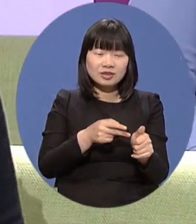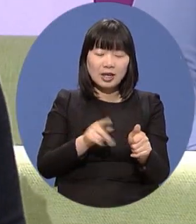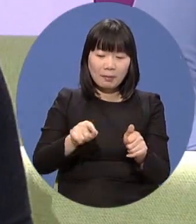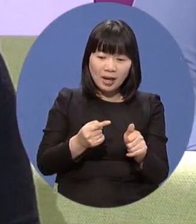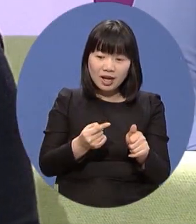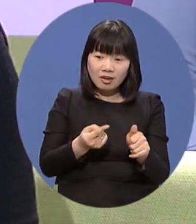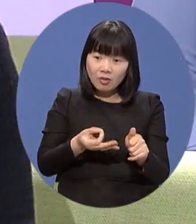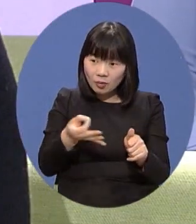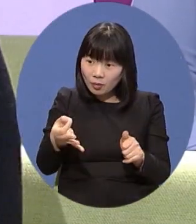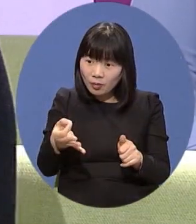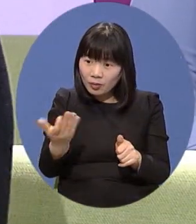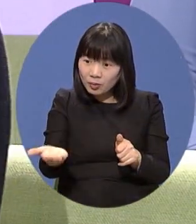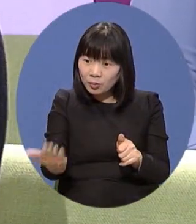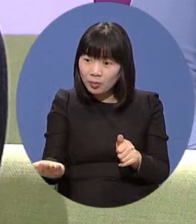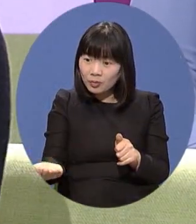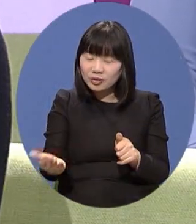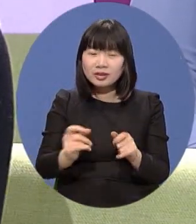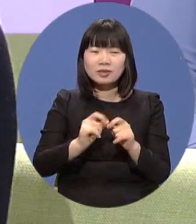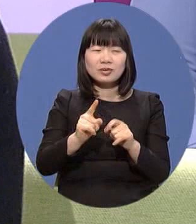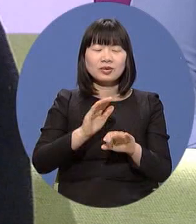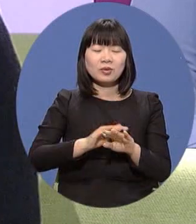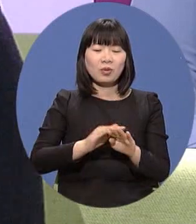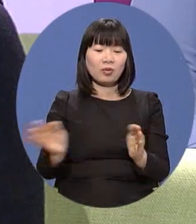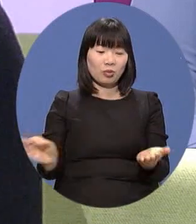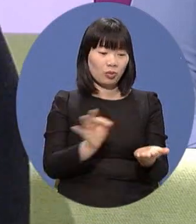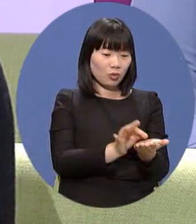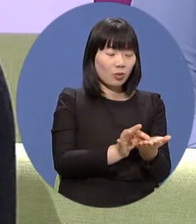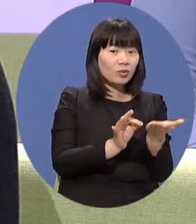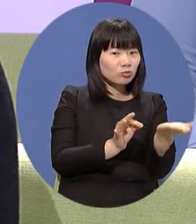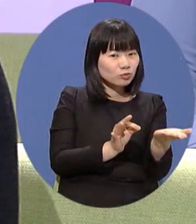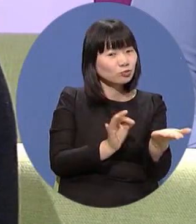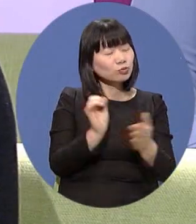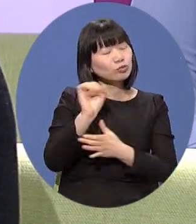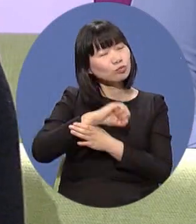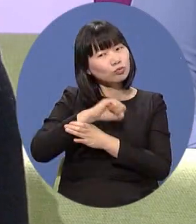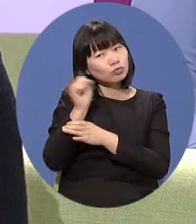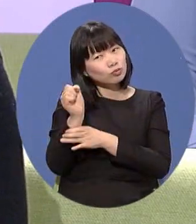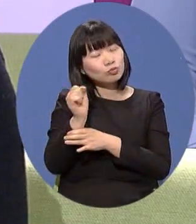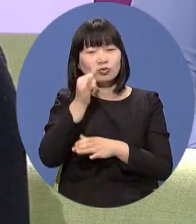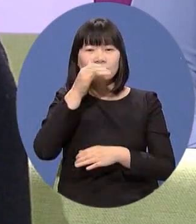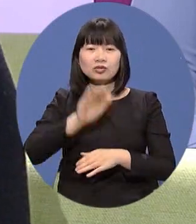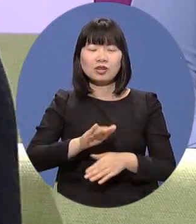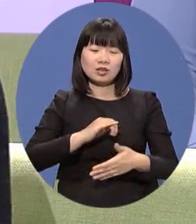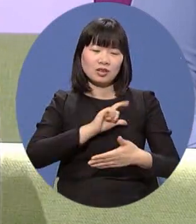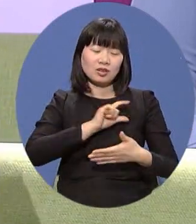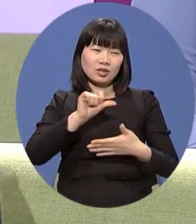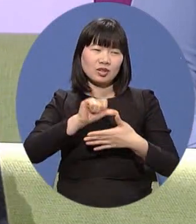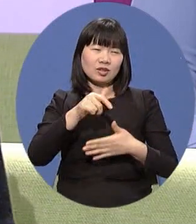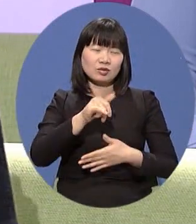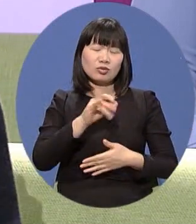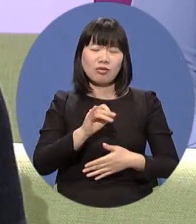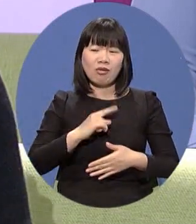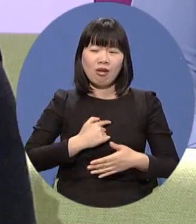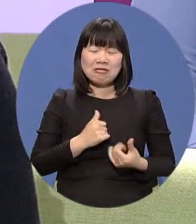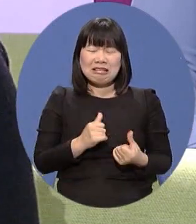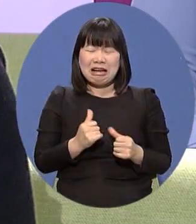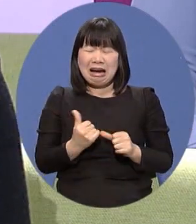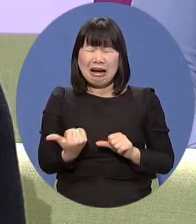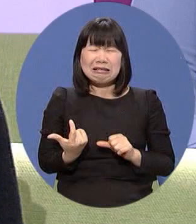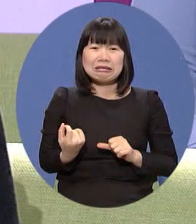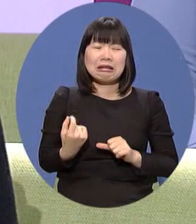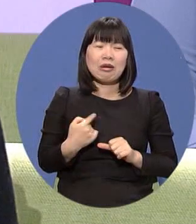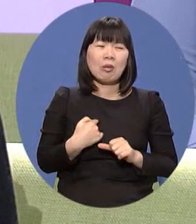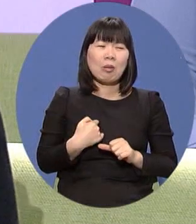100원 그러면 대부분 애들은 이렇게 손에다 이렇게 주거나 어 이런 표정을 짓는데 지용이는 죽겠는 거예요.